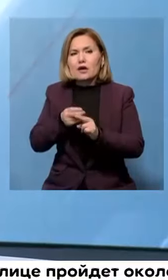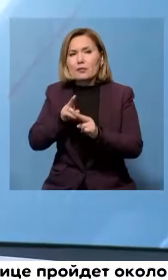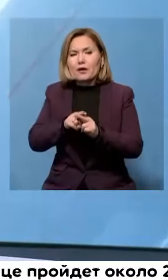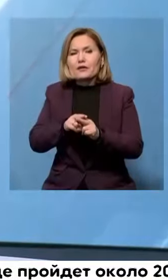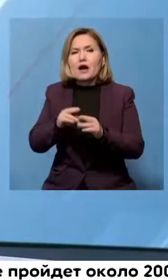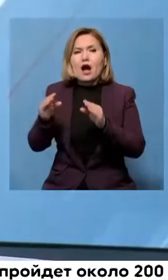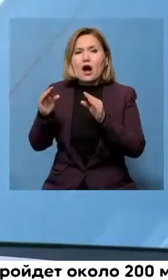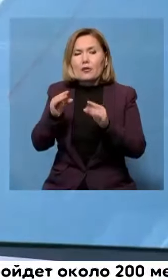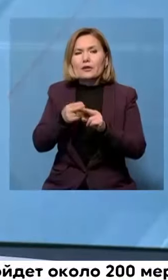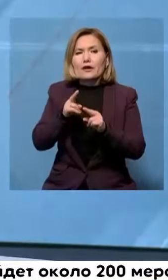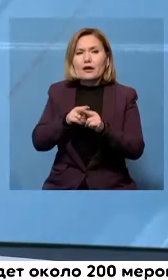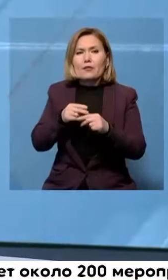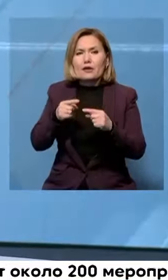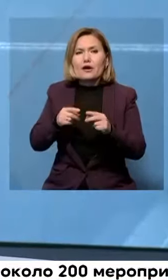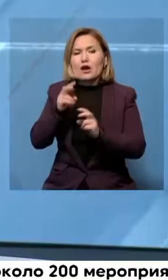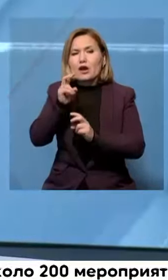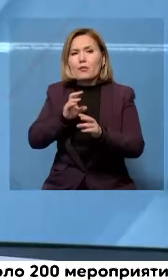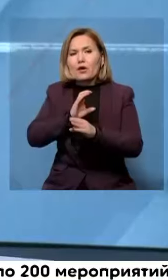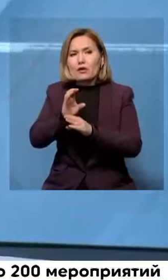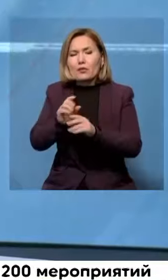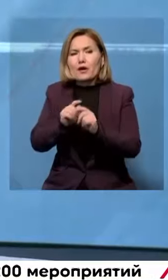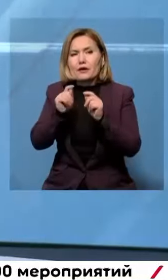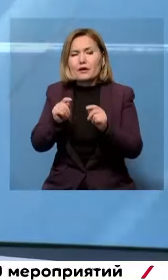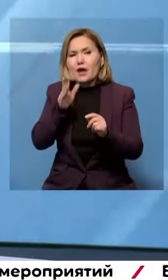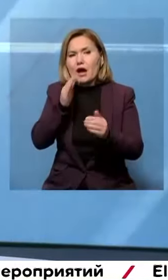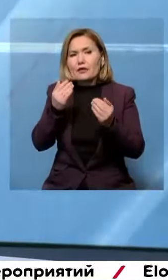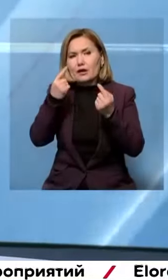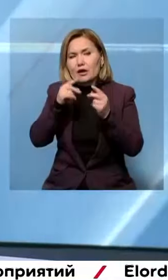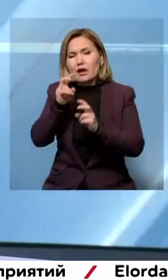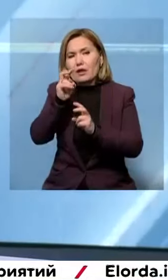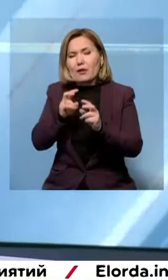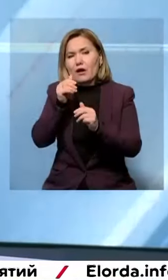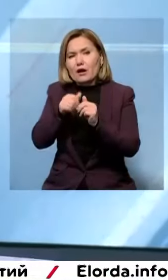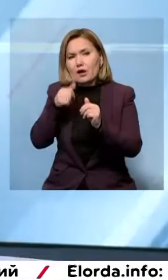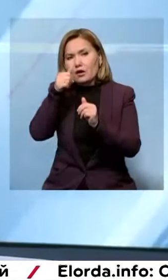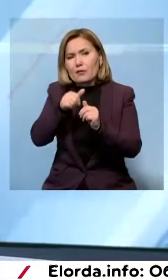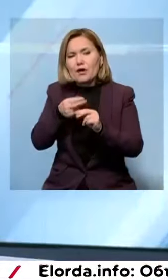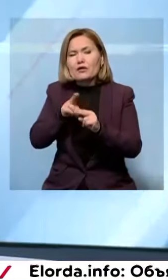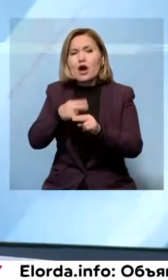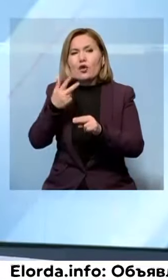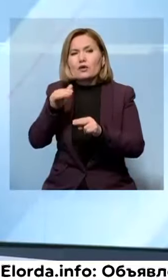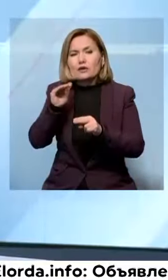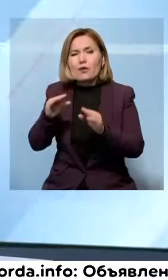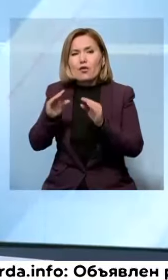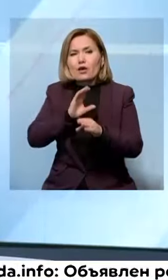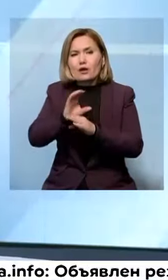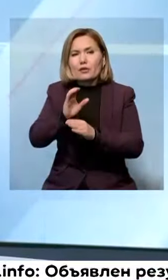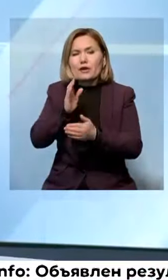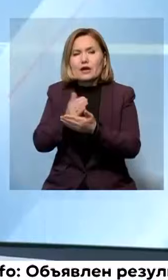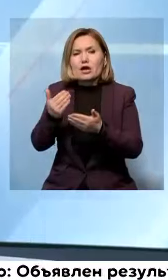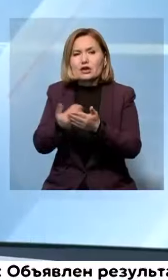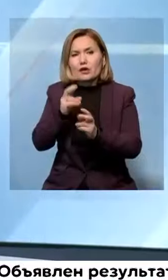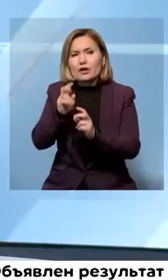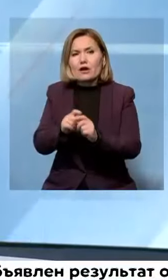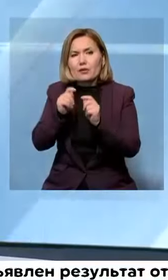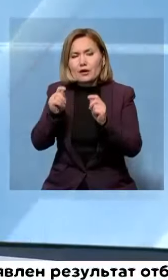Onix автокөлігінің ұсақ торапты өндірістік желісі іске қосылды. Заманауи технологиялық кешен жыл сайын 30 мың көлік шығарады. Жаңа желінің